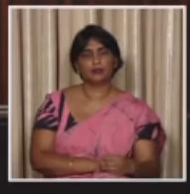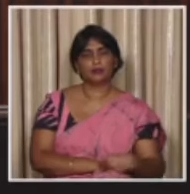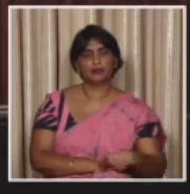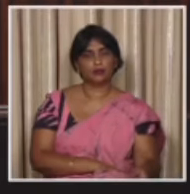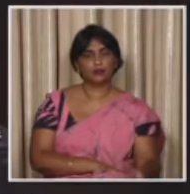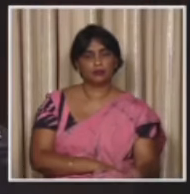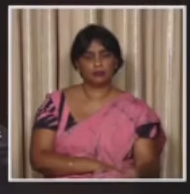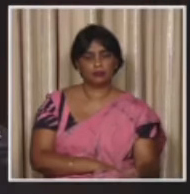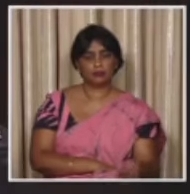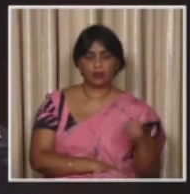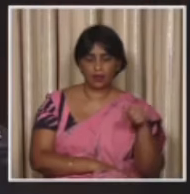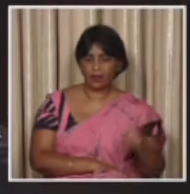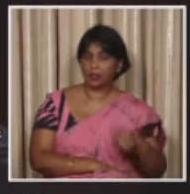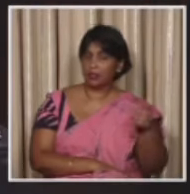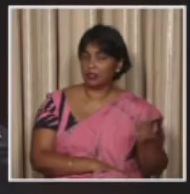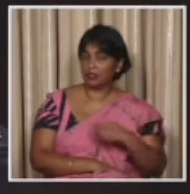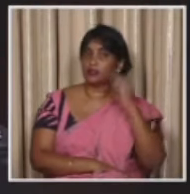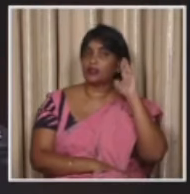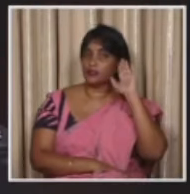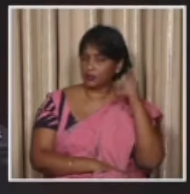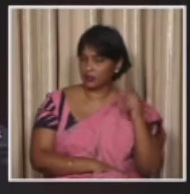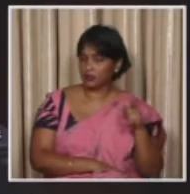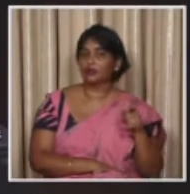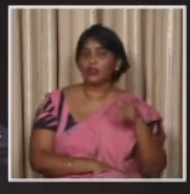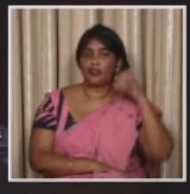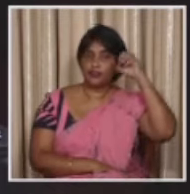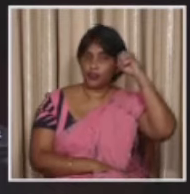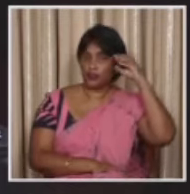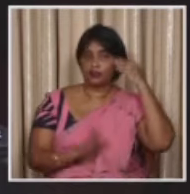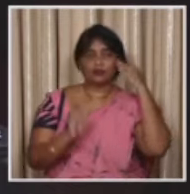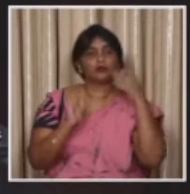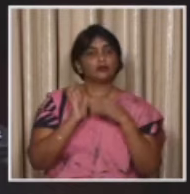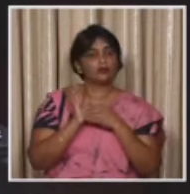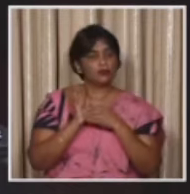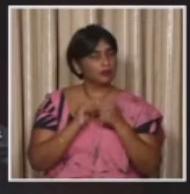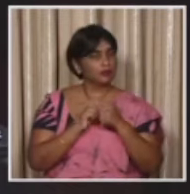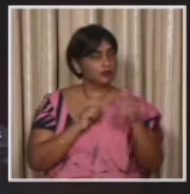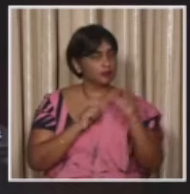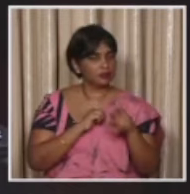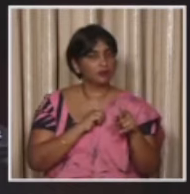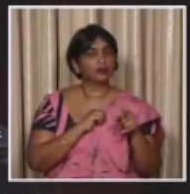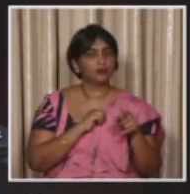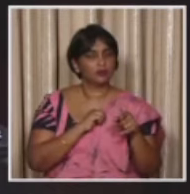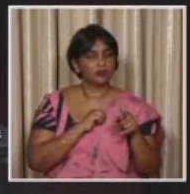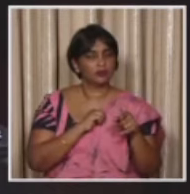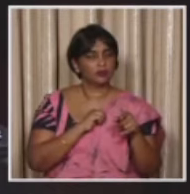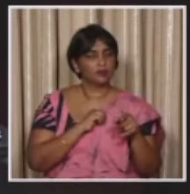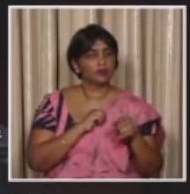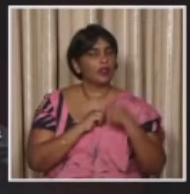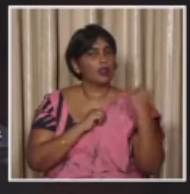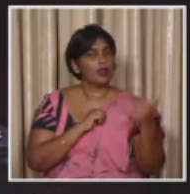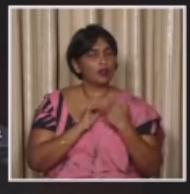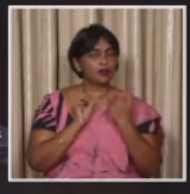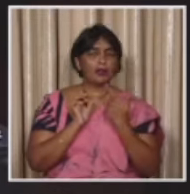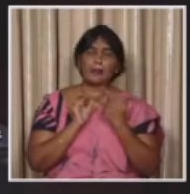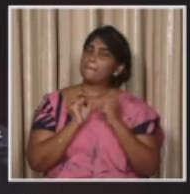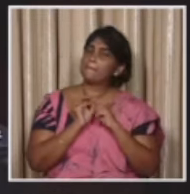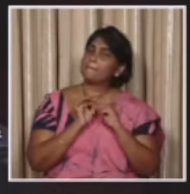අද දවසේ විශේෂයෙන්ම විදුලි බල ක්ෂේත්‍රයේ සිදුවෙන මේ නව